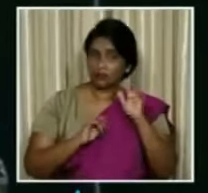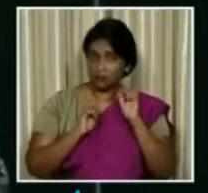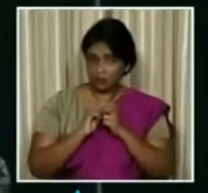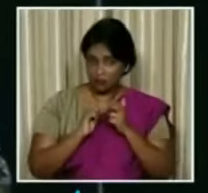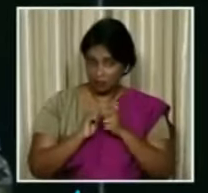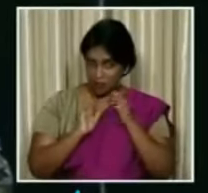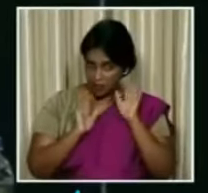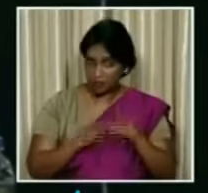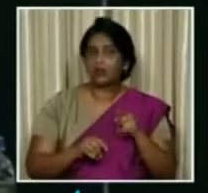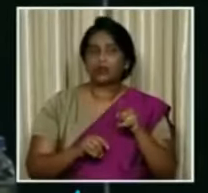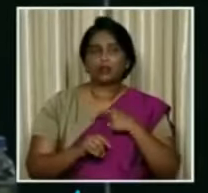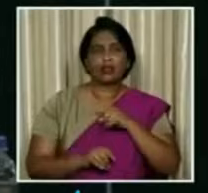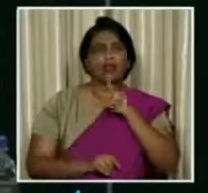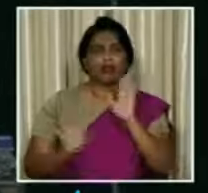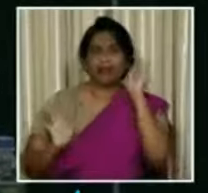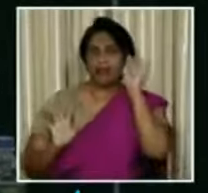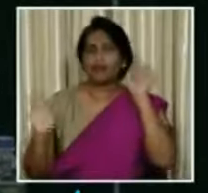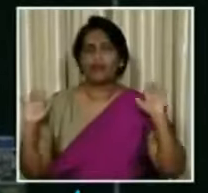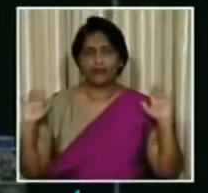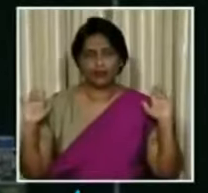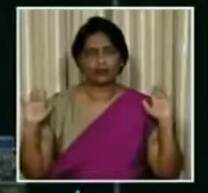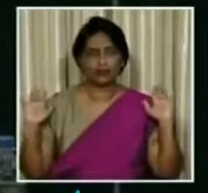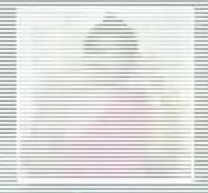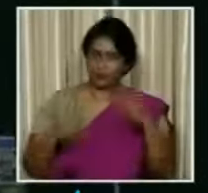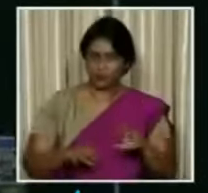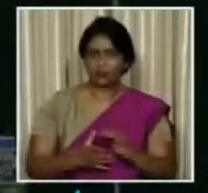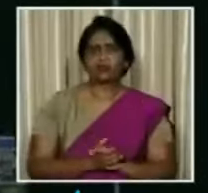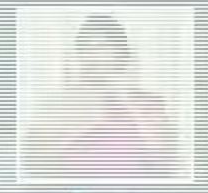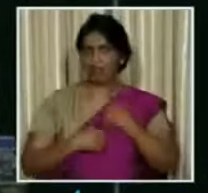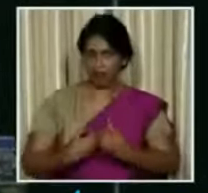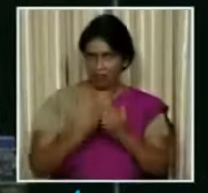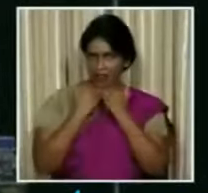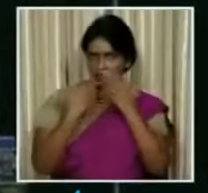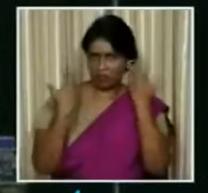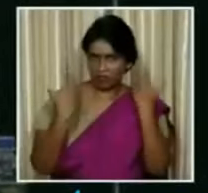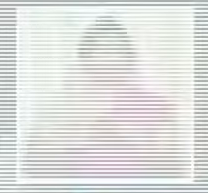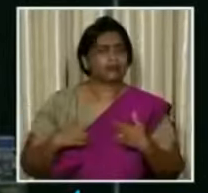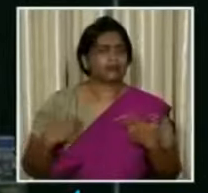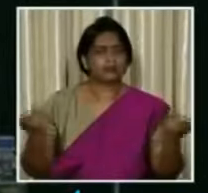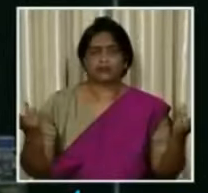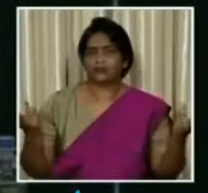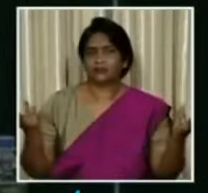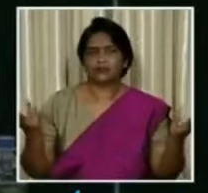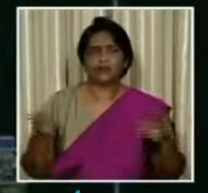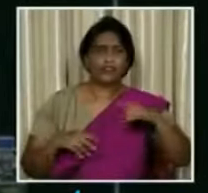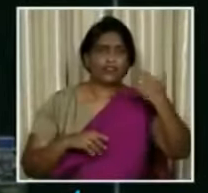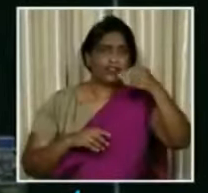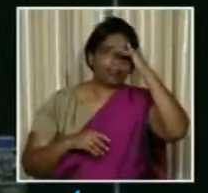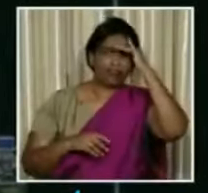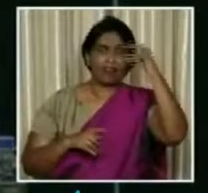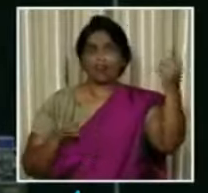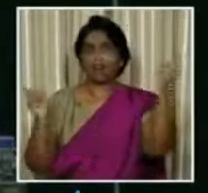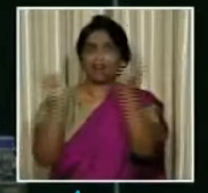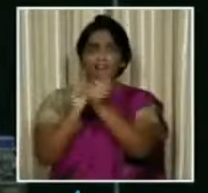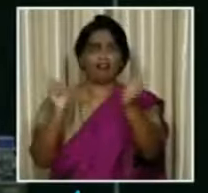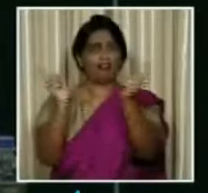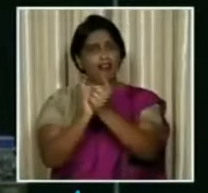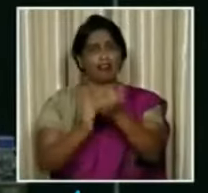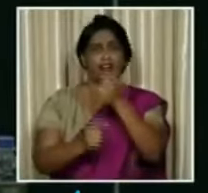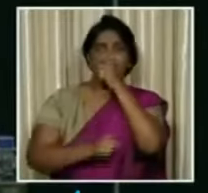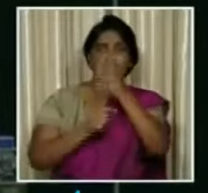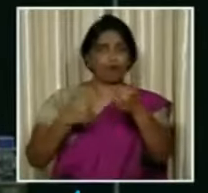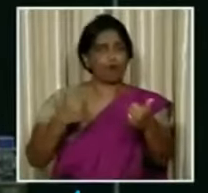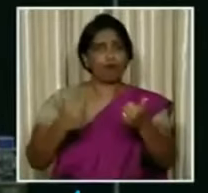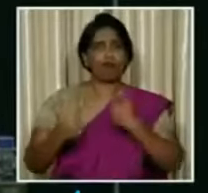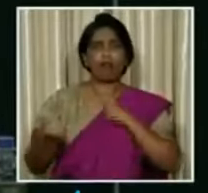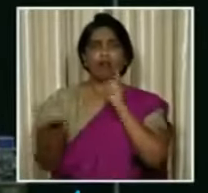ගැටලුවක් තියෙනවද කියන එක අහන්න විතරයි කතා කළේ. ඒ කතා කළා ඉවරලා මම ආවා ඉතින්. ඒ වගේම තමයි වෙන නායකයින්ට හොඳයි නම් විපක්ෂ නායකතුමා එක්ක කතා